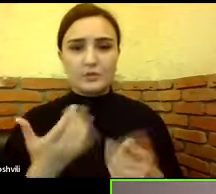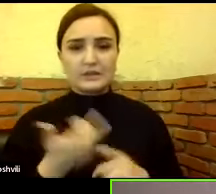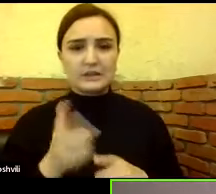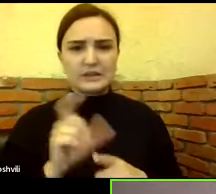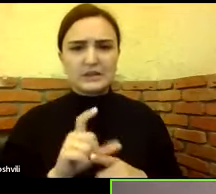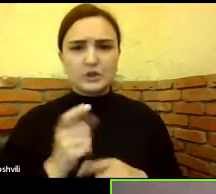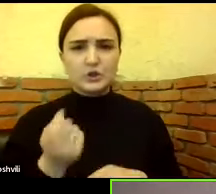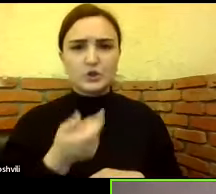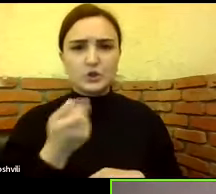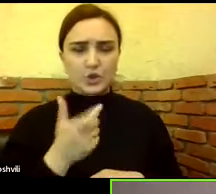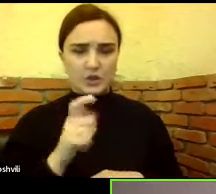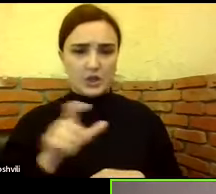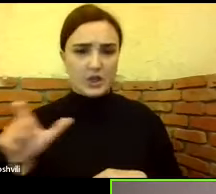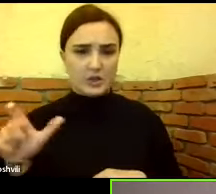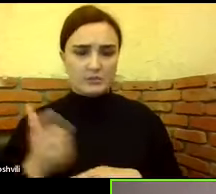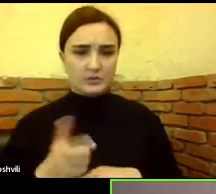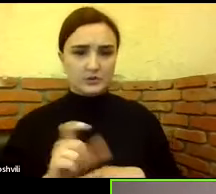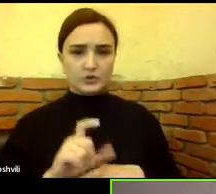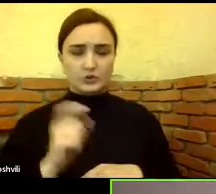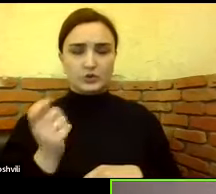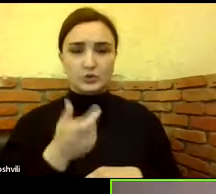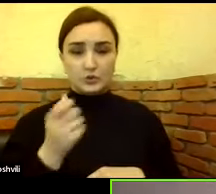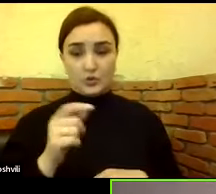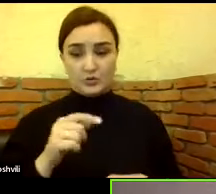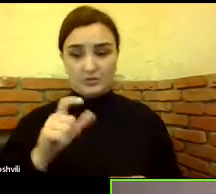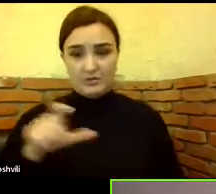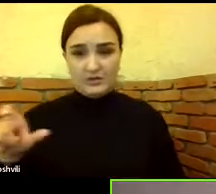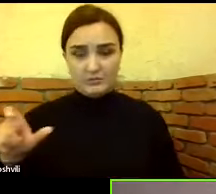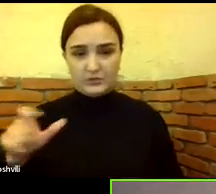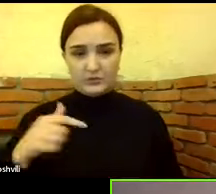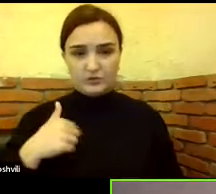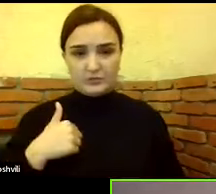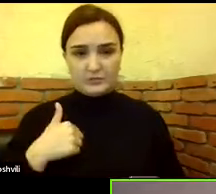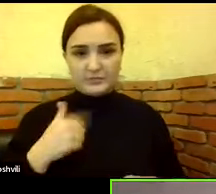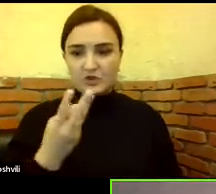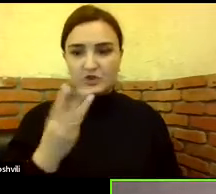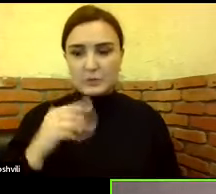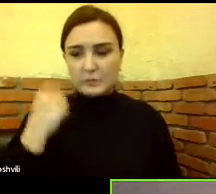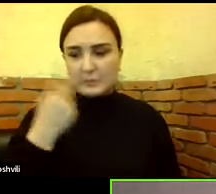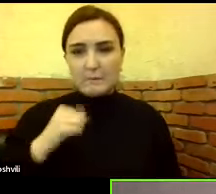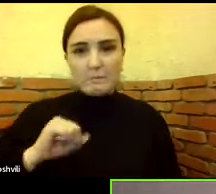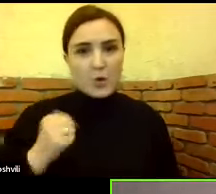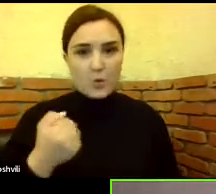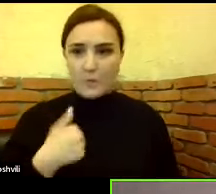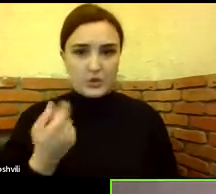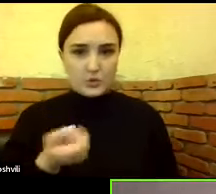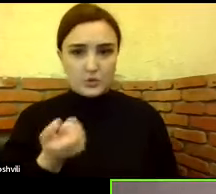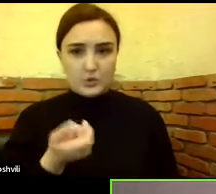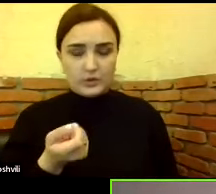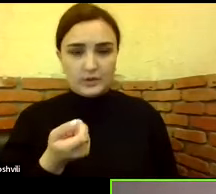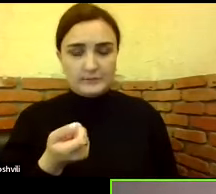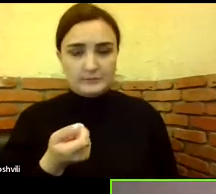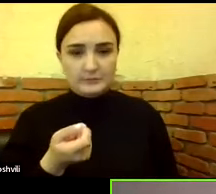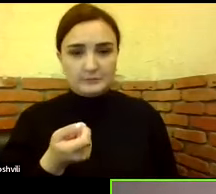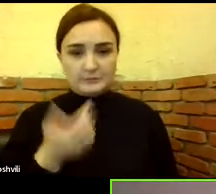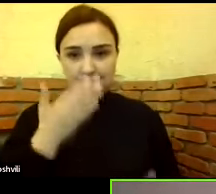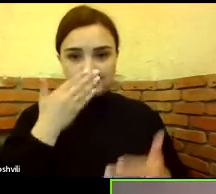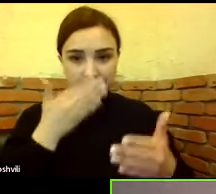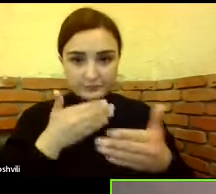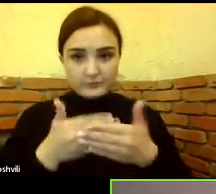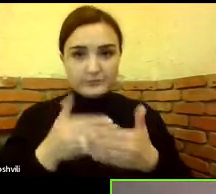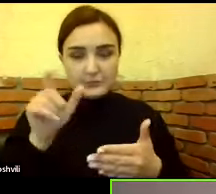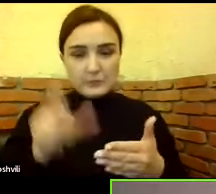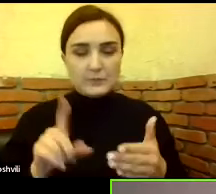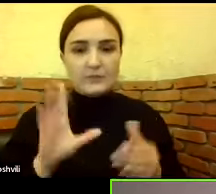ჩემ გარშემო, ძალიან ცოტა ისეთ ჩემ გარშემო, რომ ყავდა შეშონ პირი მეგობარიან ახლობელი ისეთი, რომ შეიძლება რომ